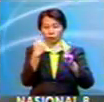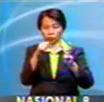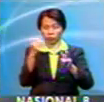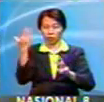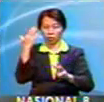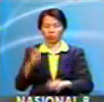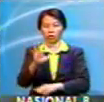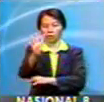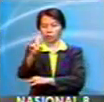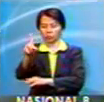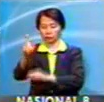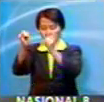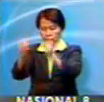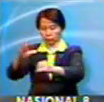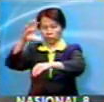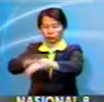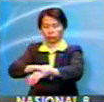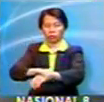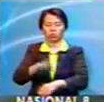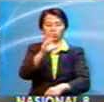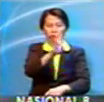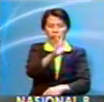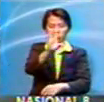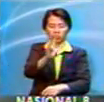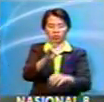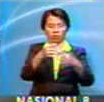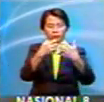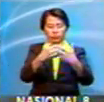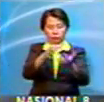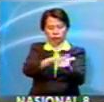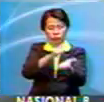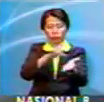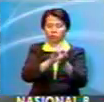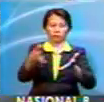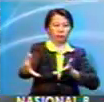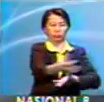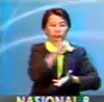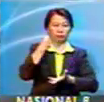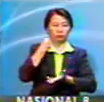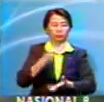hasilnya 41 individu dicekup manakala 78 mesin judi dirampas.